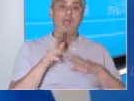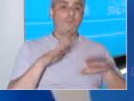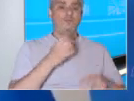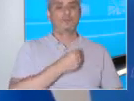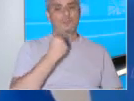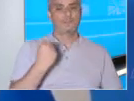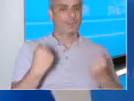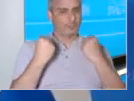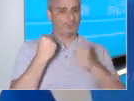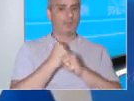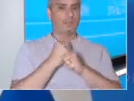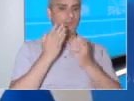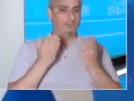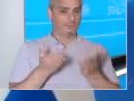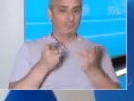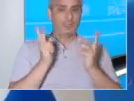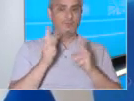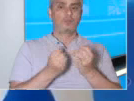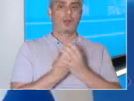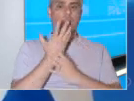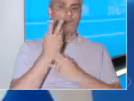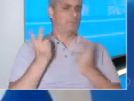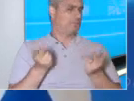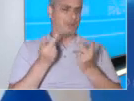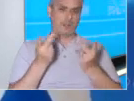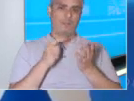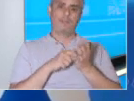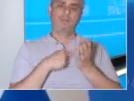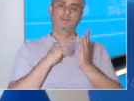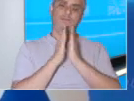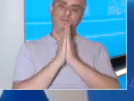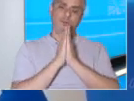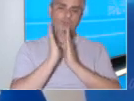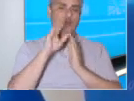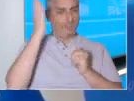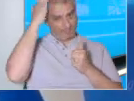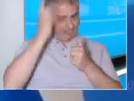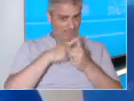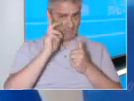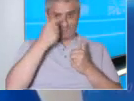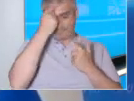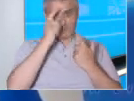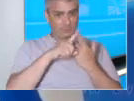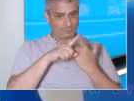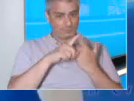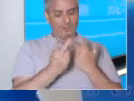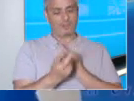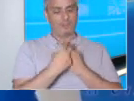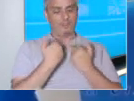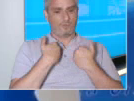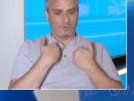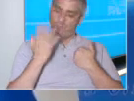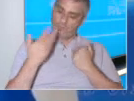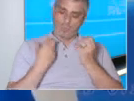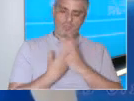ממשלת ימין חזקה תעשה זאת, אפשר להקים אותה בנקל, ולכן אני קורא גם לבנט וגם לגדעון סער, תצטרפו אלינו,